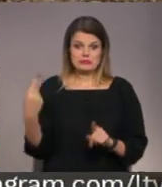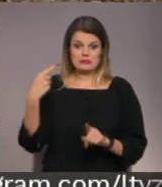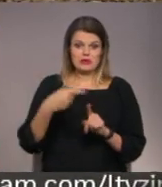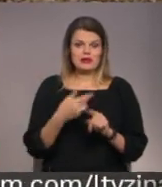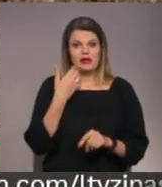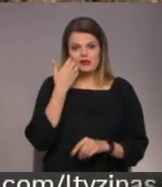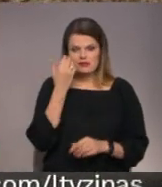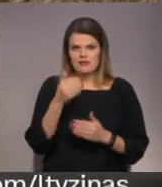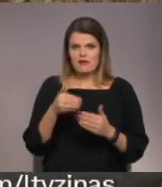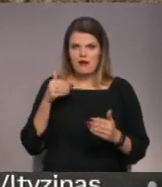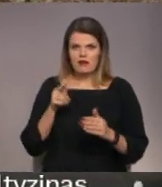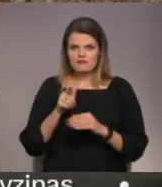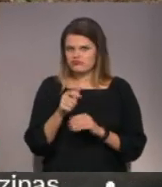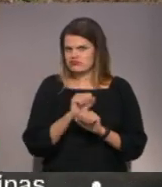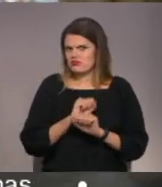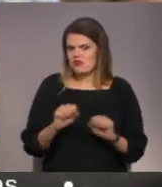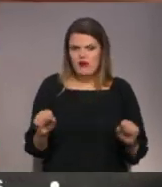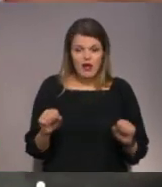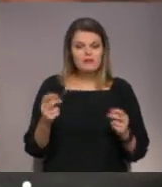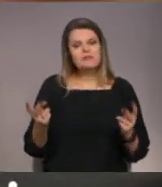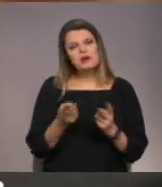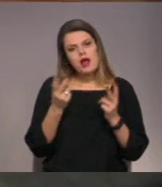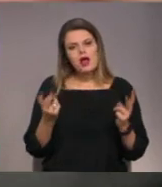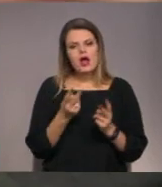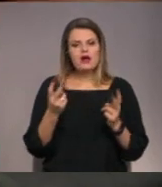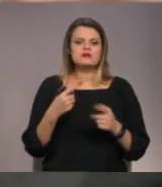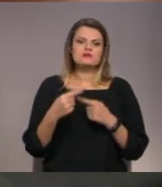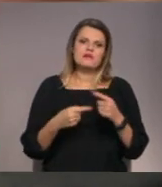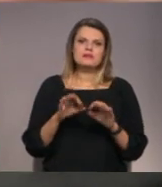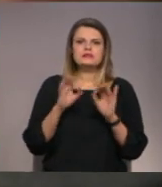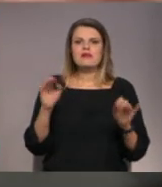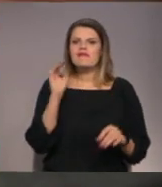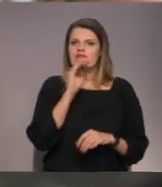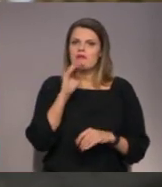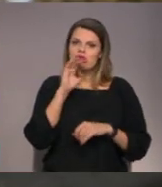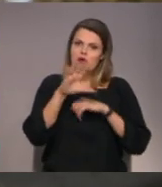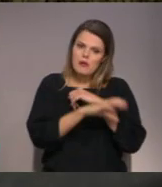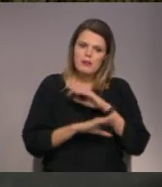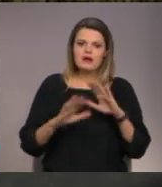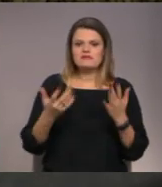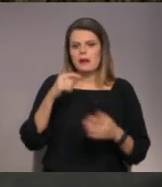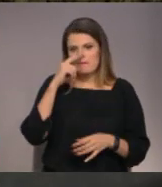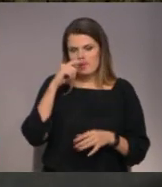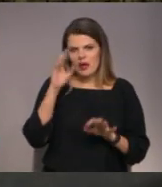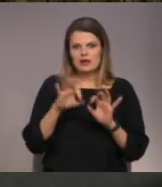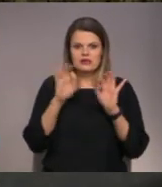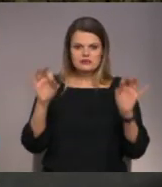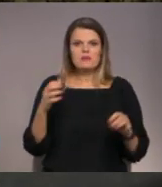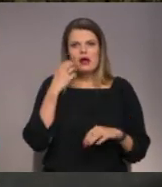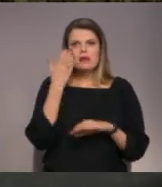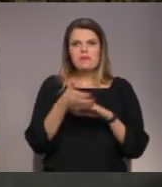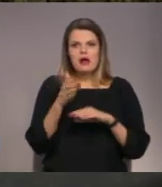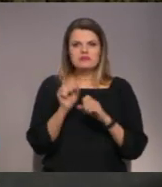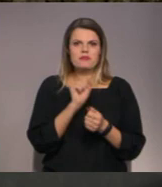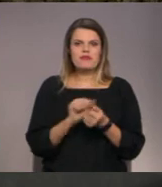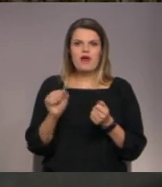reize, kad kļavu sulas ieurtas tik ātri. Parasti to tecināšana sākas februāra beigās vai marta sākumā, kad pamazām ostas daba.